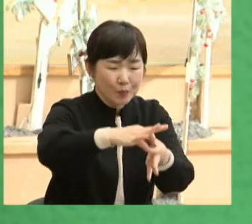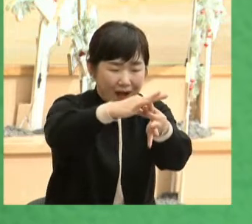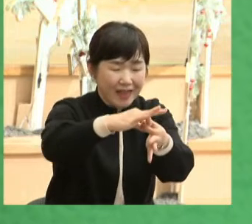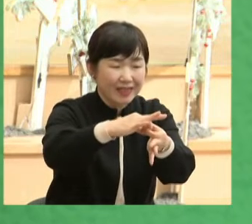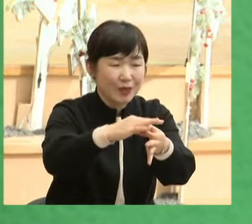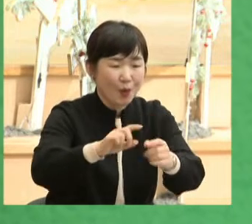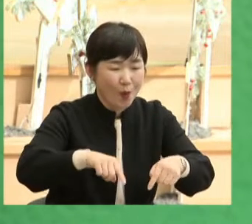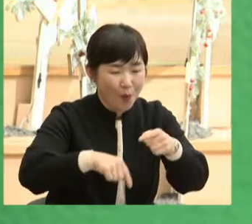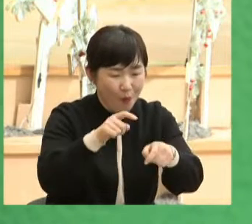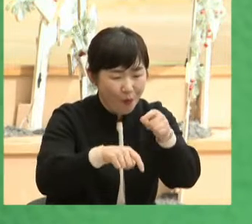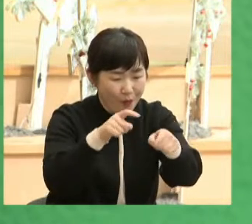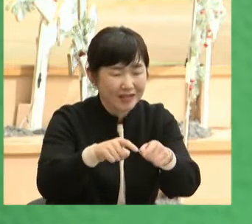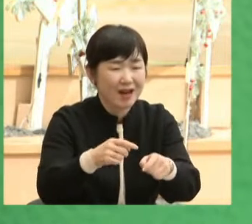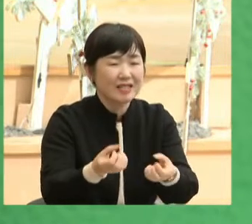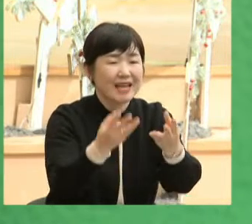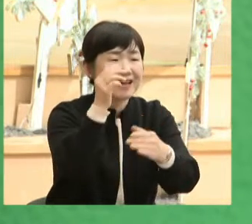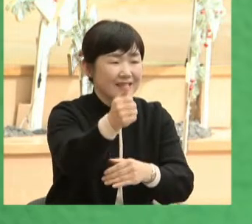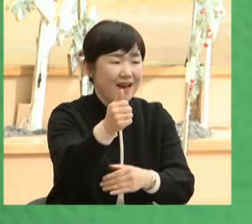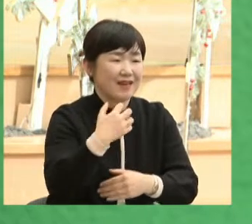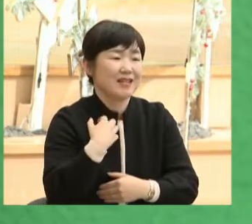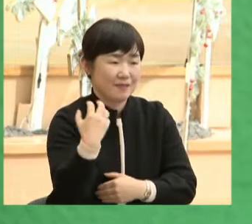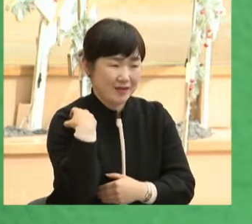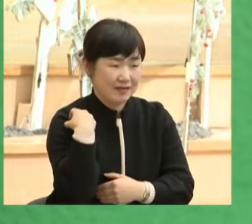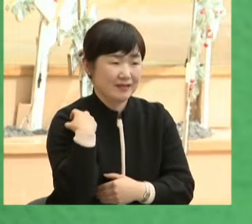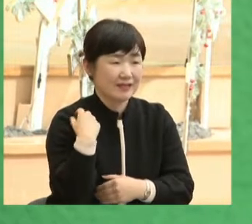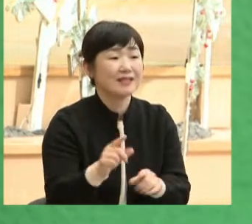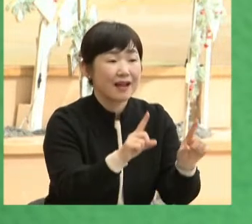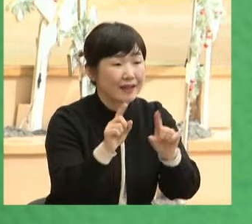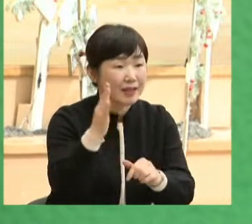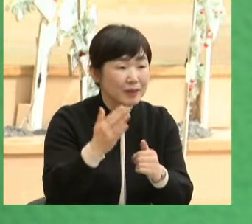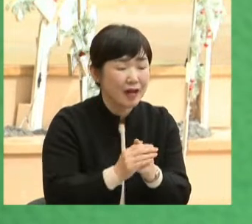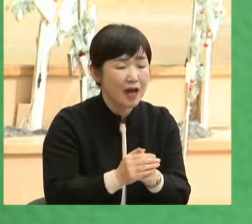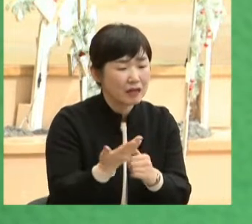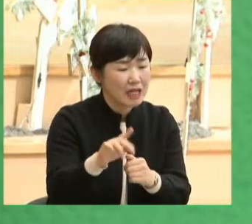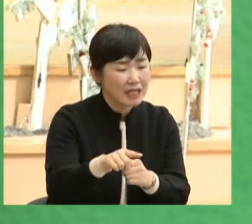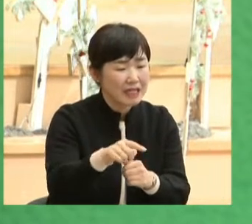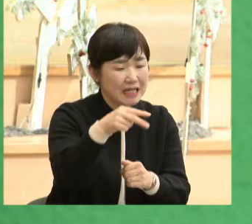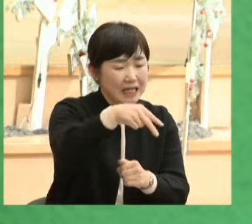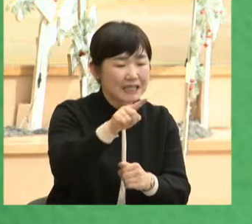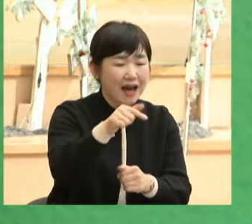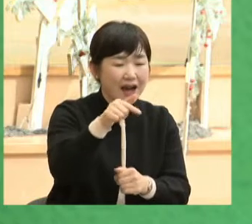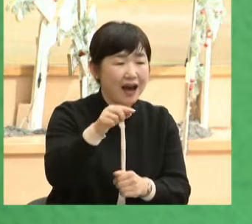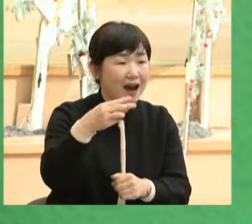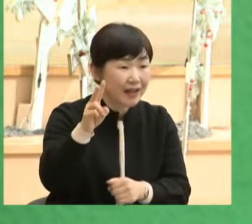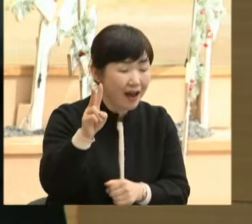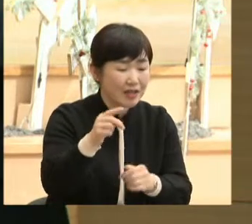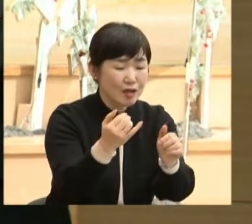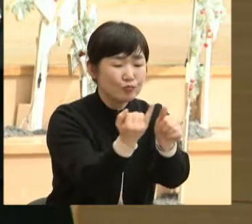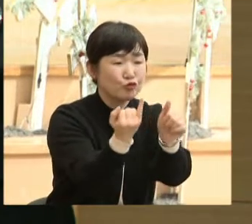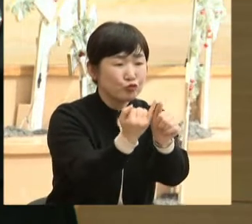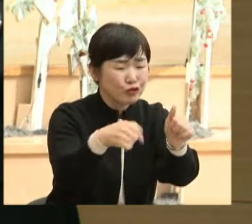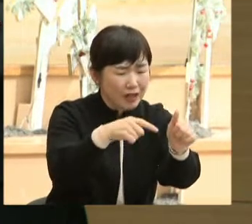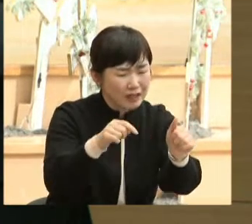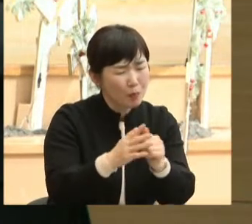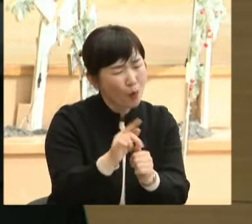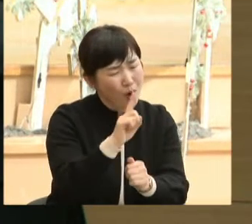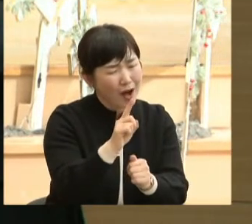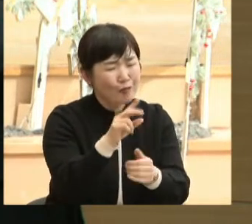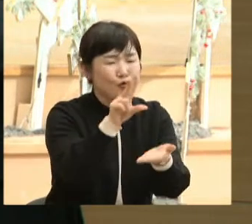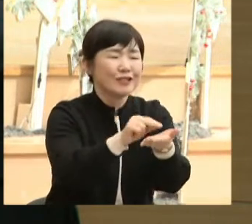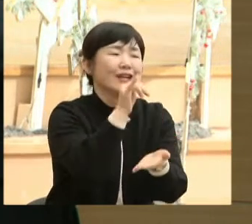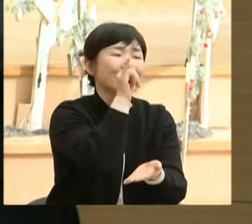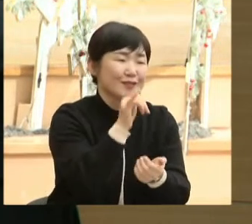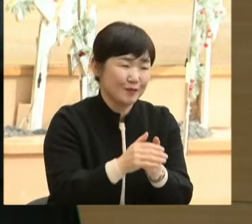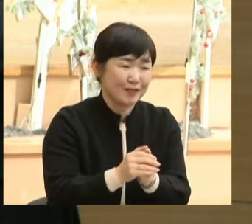일을 감당하는 것 이들 부부의 저는요 특별한 사정이 있어서 성경이 그 사정을 놓치지않고 기록을 해요